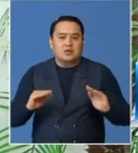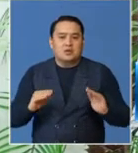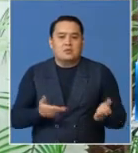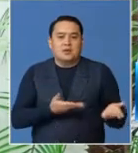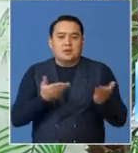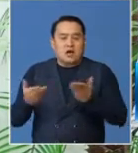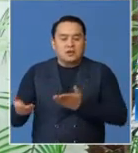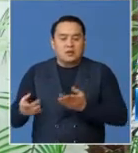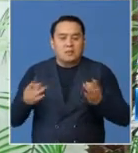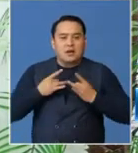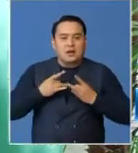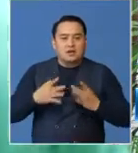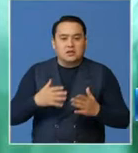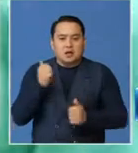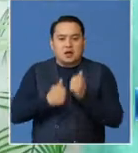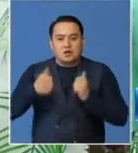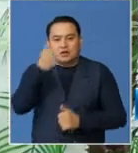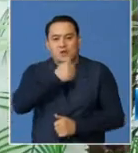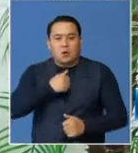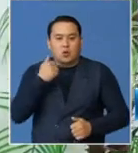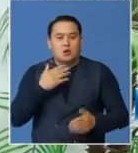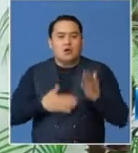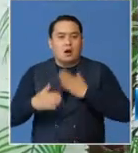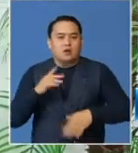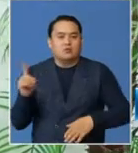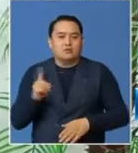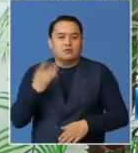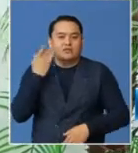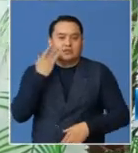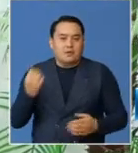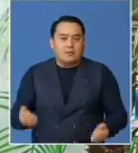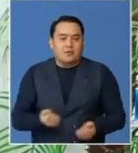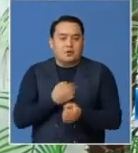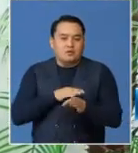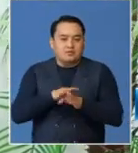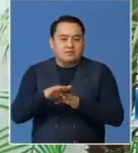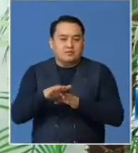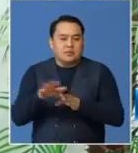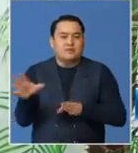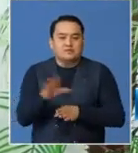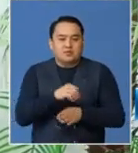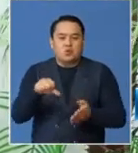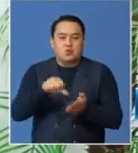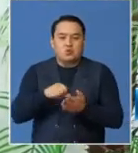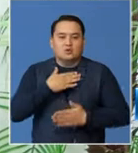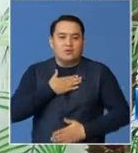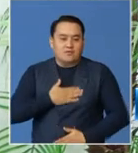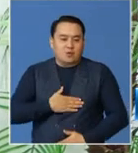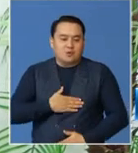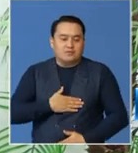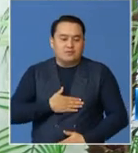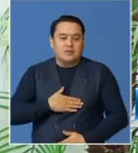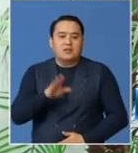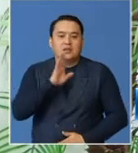наши спортивные праздники ежегодно. И очень рады, что у нас всегда все получается хорошо. Все участники остались очень довольны.